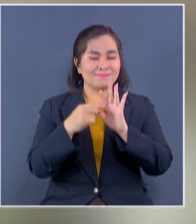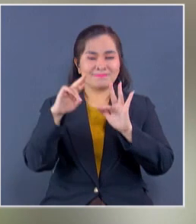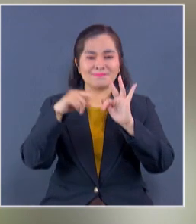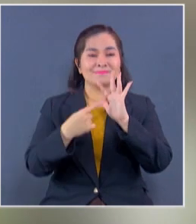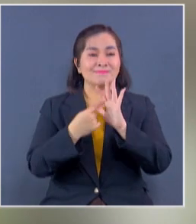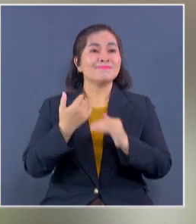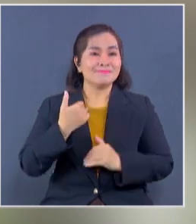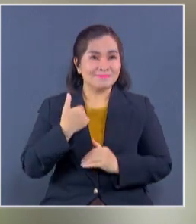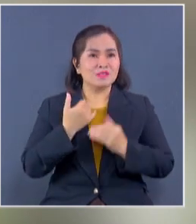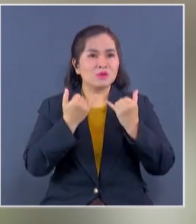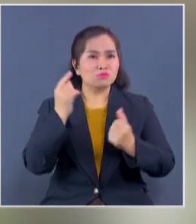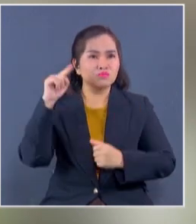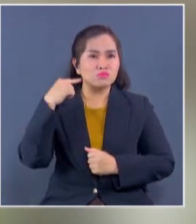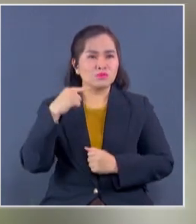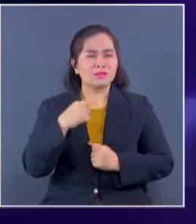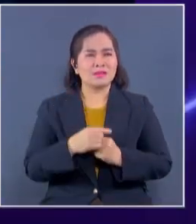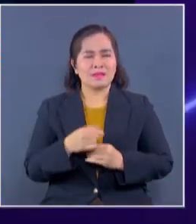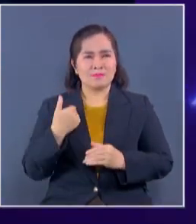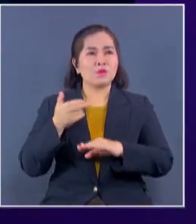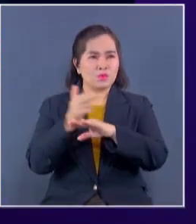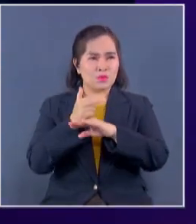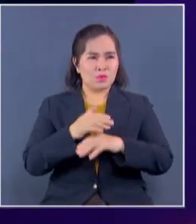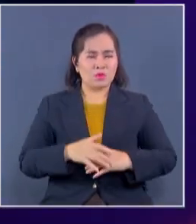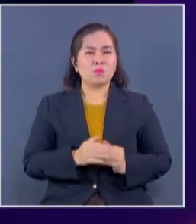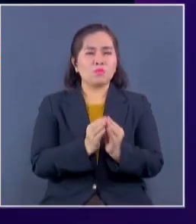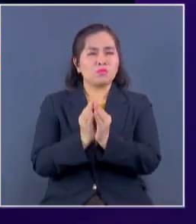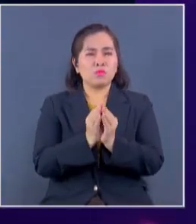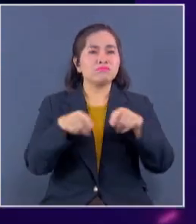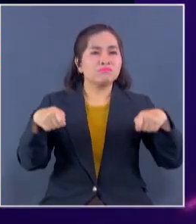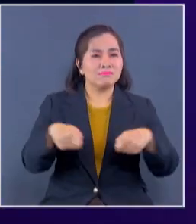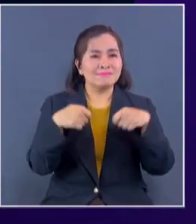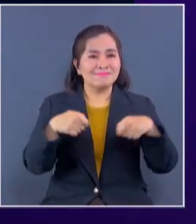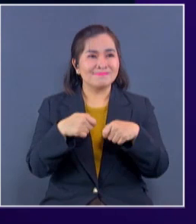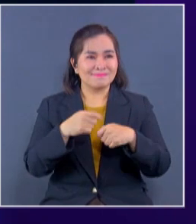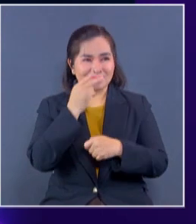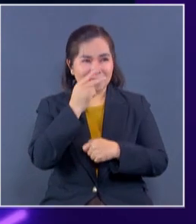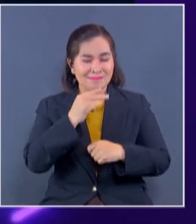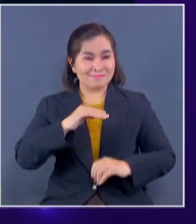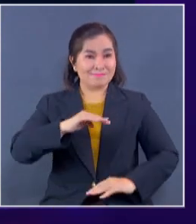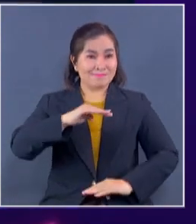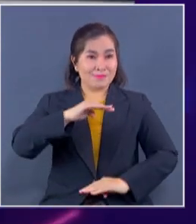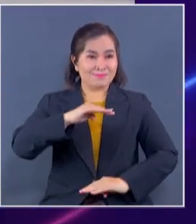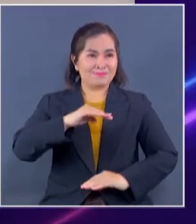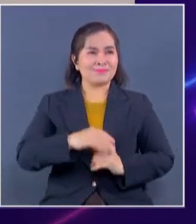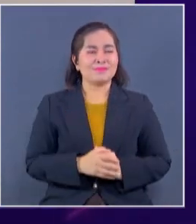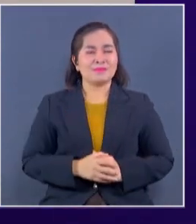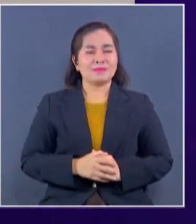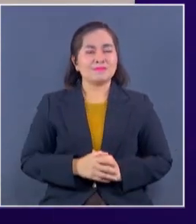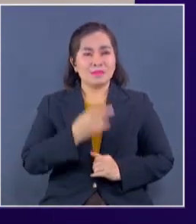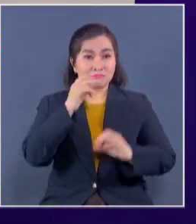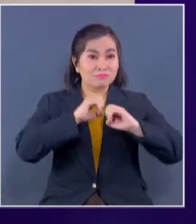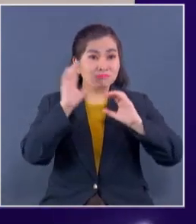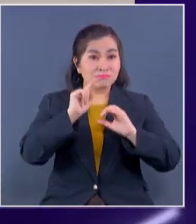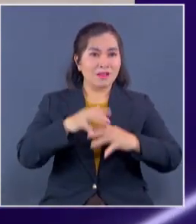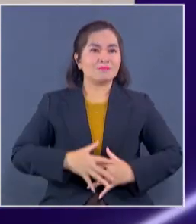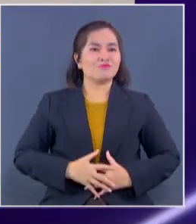ยนะคะล่าสุดซาร่าก็ได้อวดคลิปขณะที่กำลังทำอาหารค่ะก็เผยให้เห็นเพียงแค่ช่วงลำตัวพร้อมกับโชว์ให้เห็นชัดเลยนะคะ